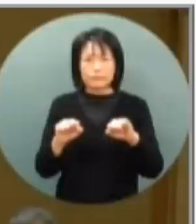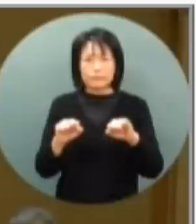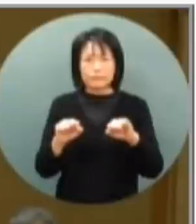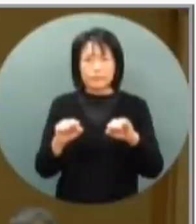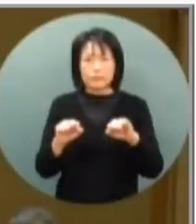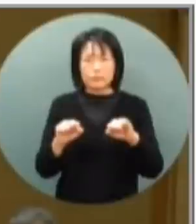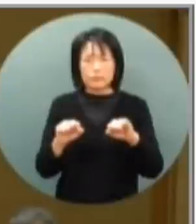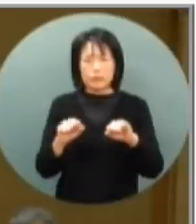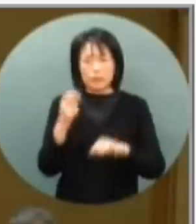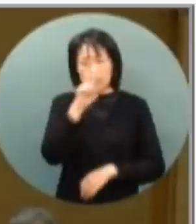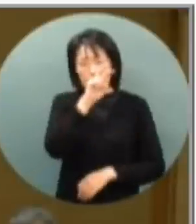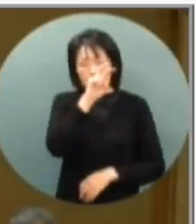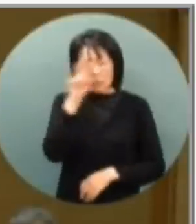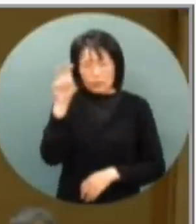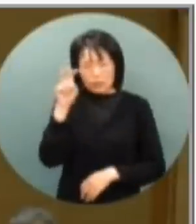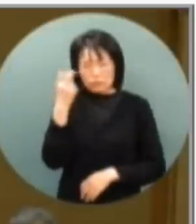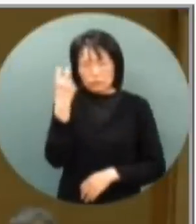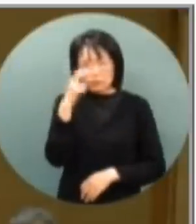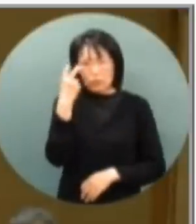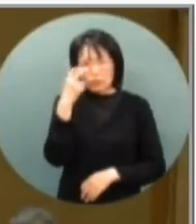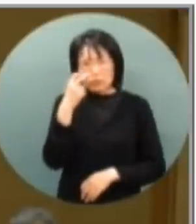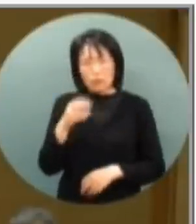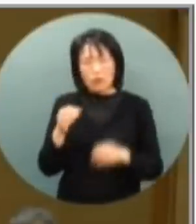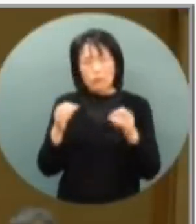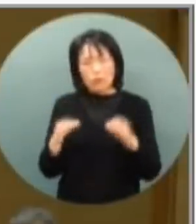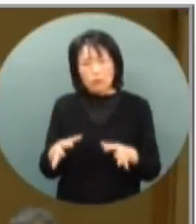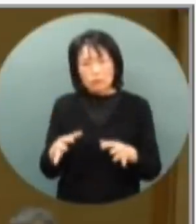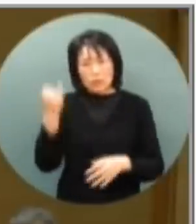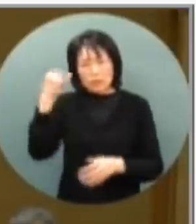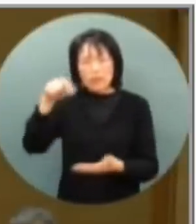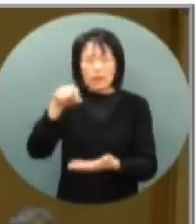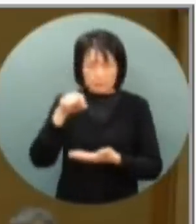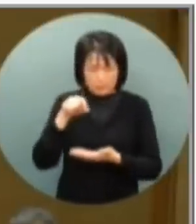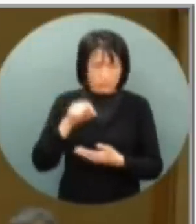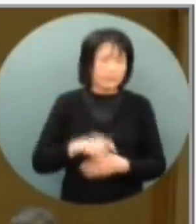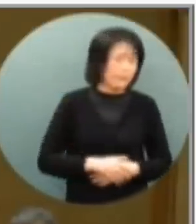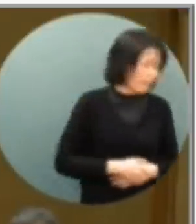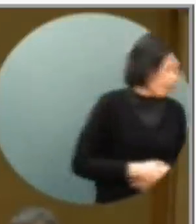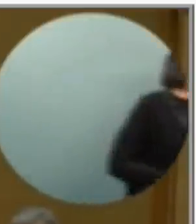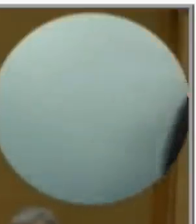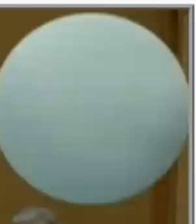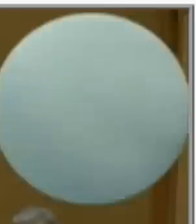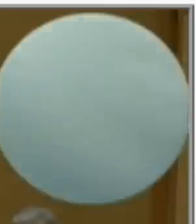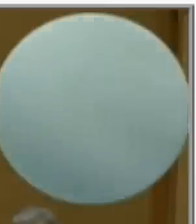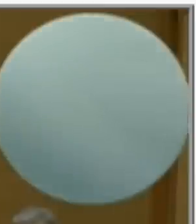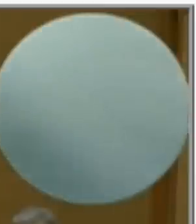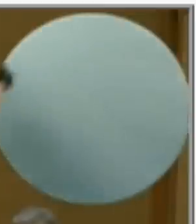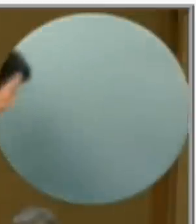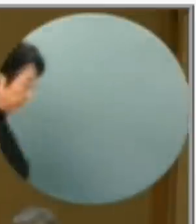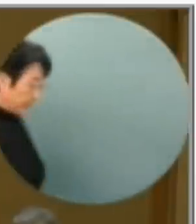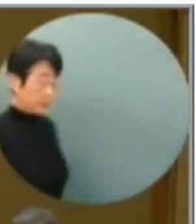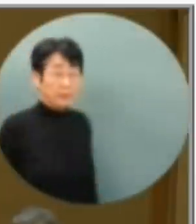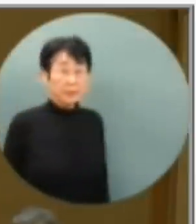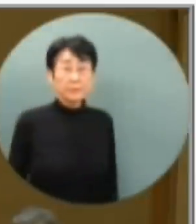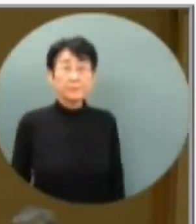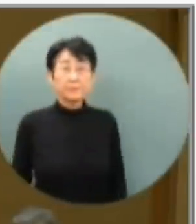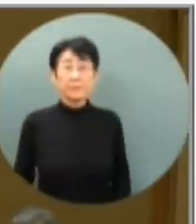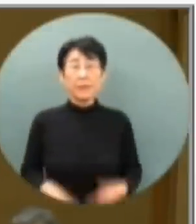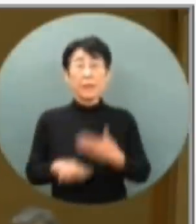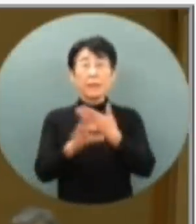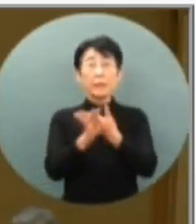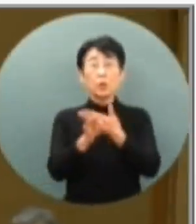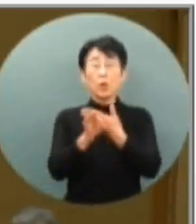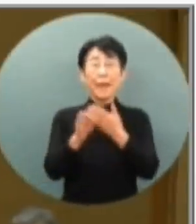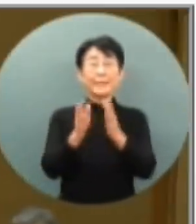無駄だというか効率的ではないとする意見があります。例えば県の医室でこ